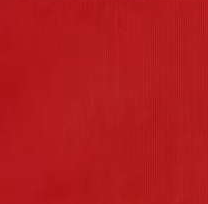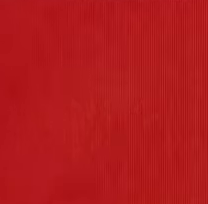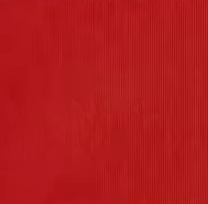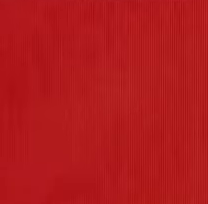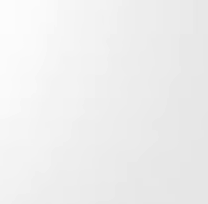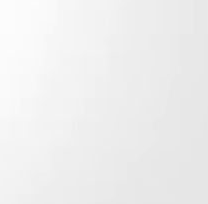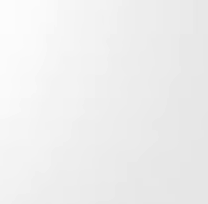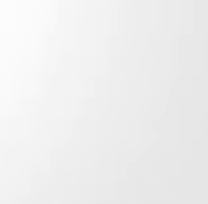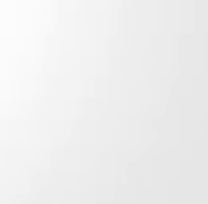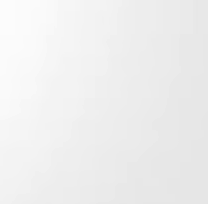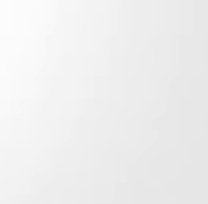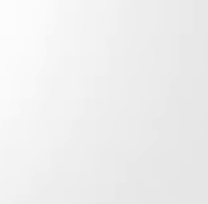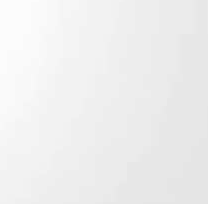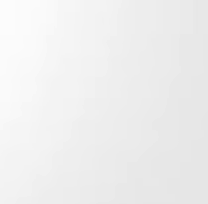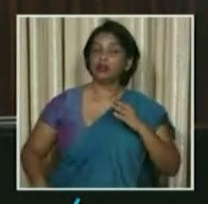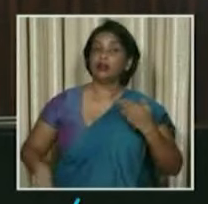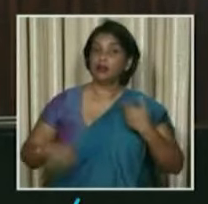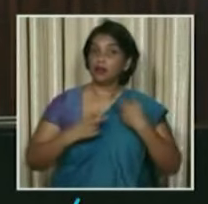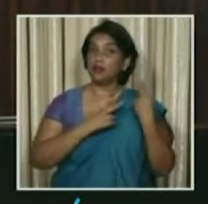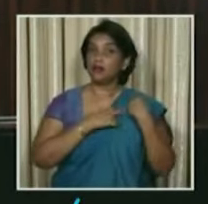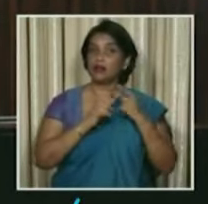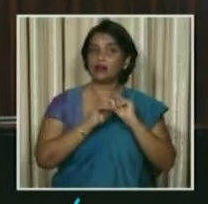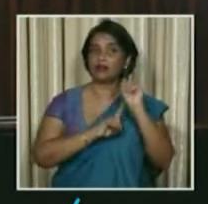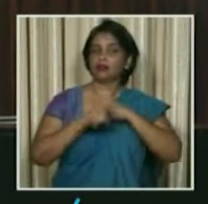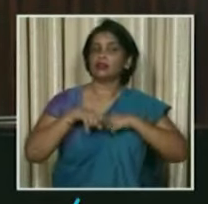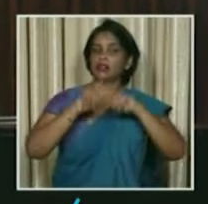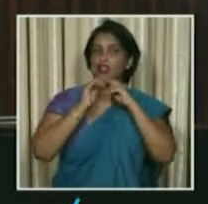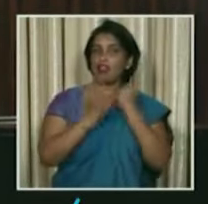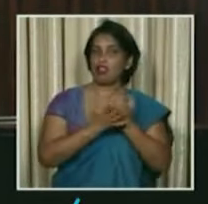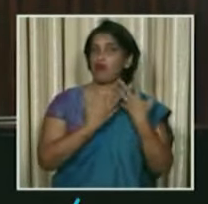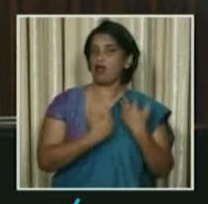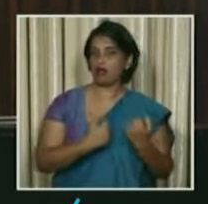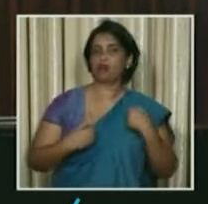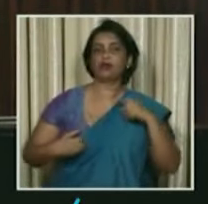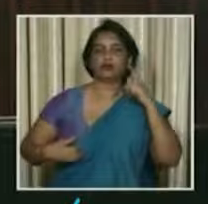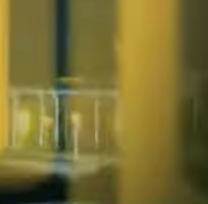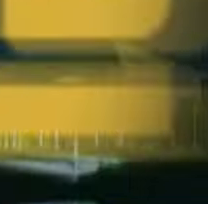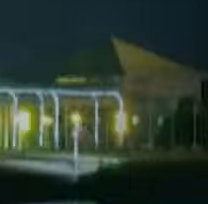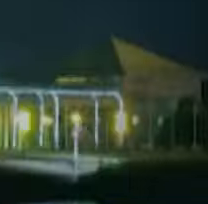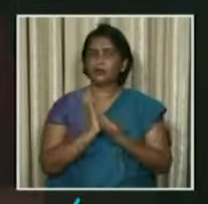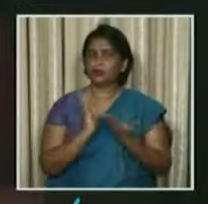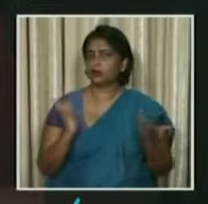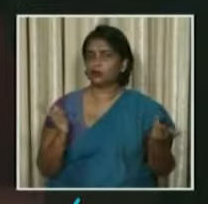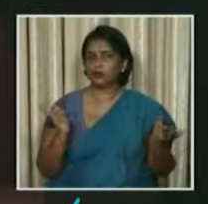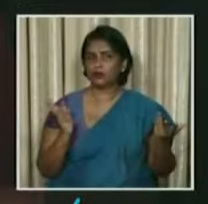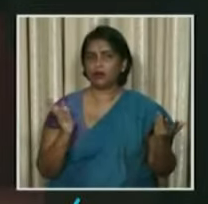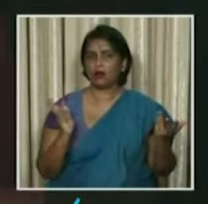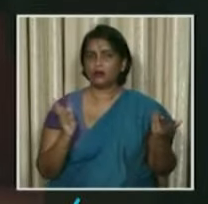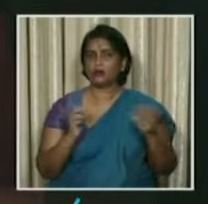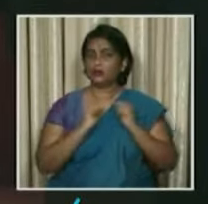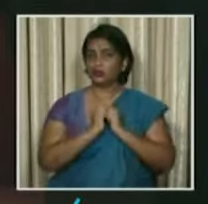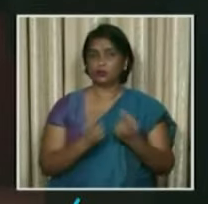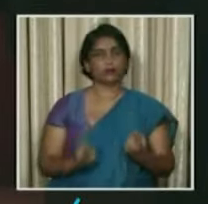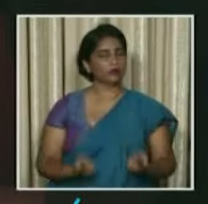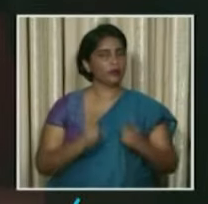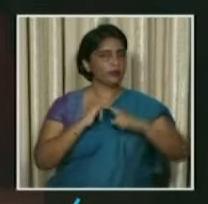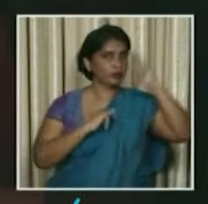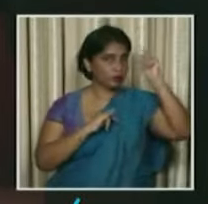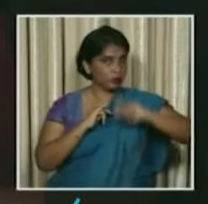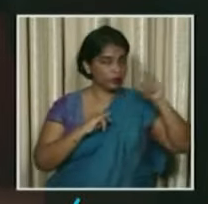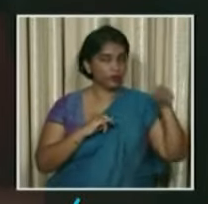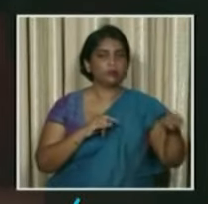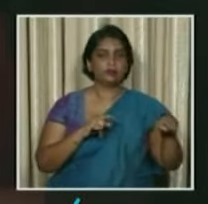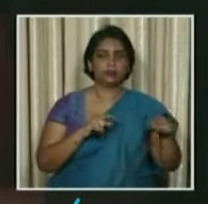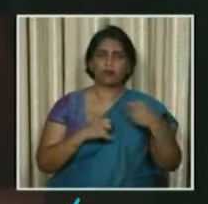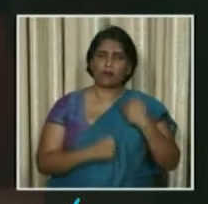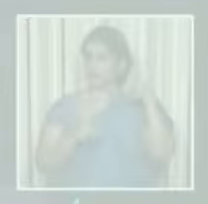රටක් ගොඩනගමු. DP Education. මේම ලිපියක් ලැබුණු බව මම ඒ කටයුත්ත තමයි මේ කරන්නේ. දැන් රැකියාව විරහිත උපාධිධාරීන් ප්‍රමාණය